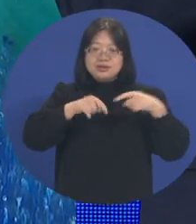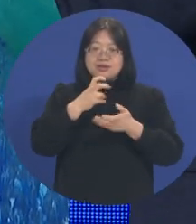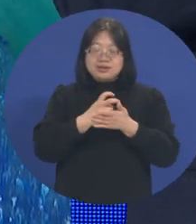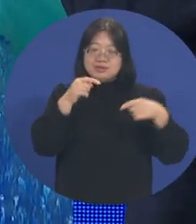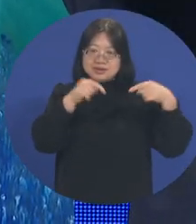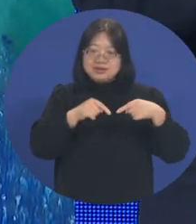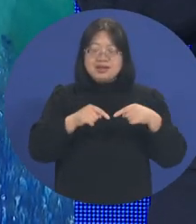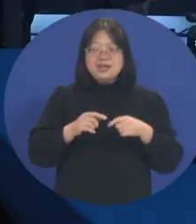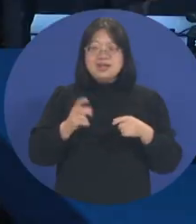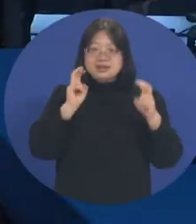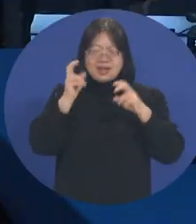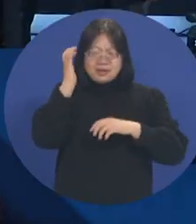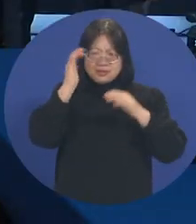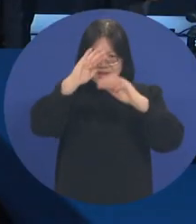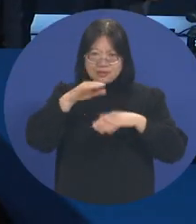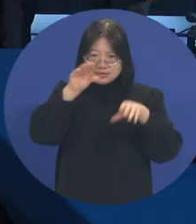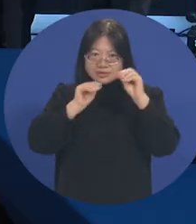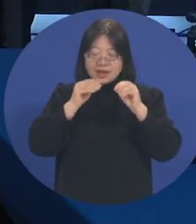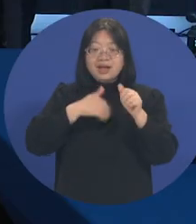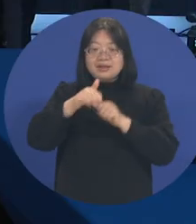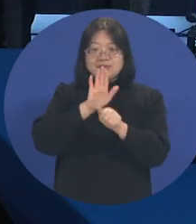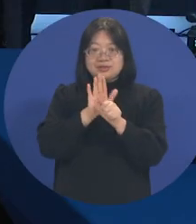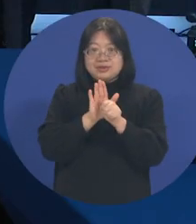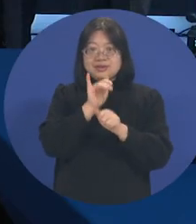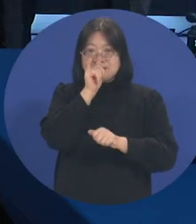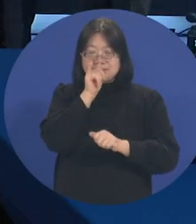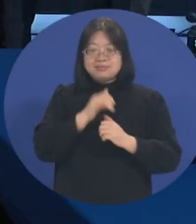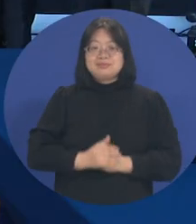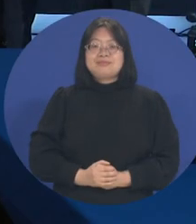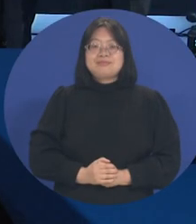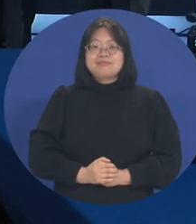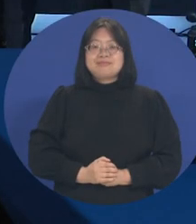애사 청취 환경 교육을 지원할 계획입니다네까요